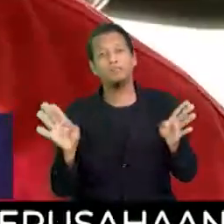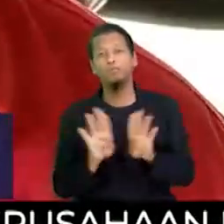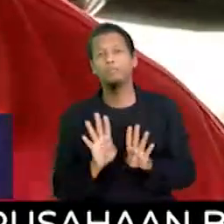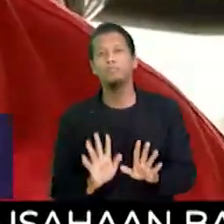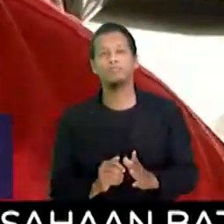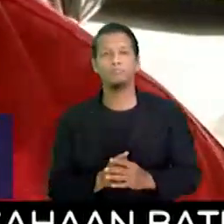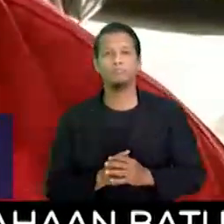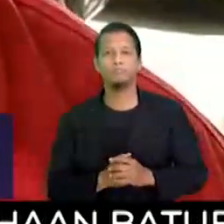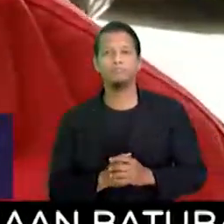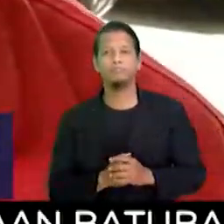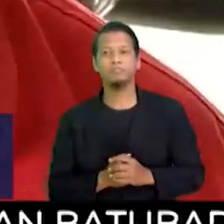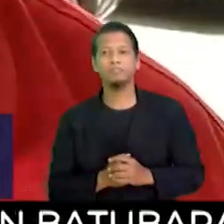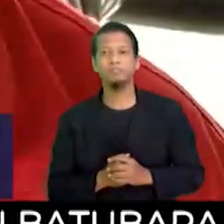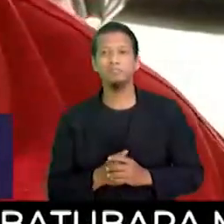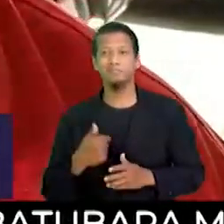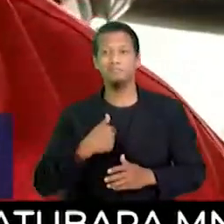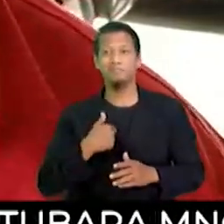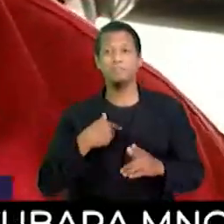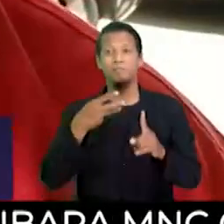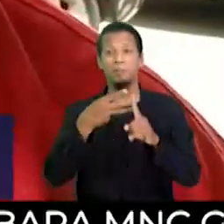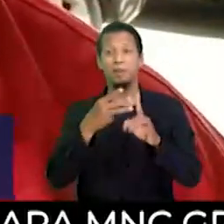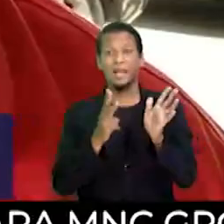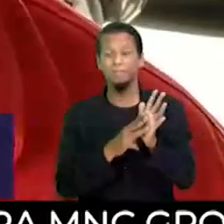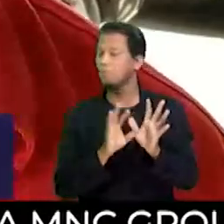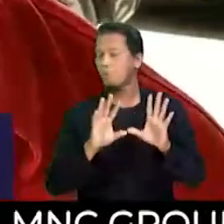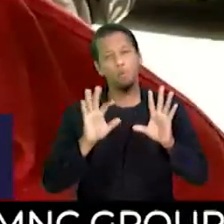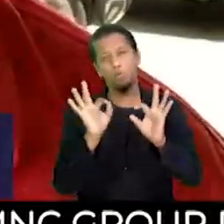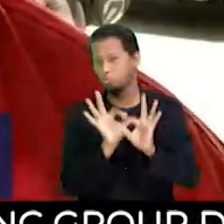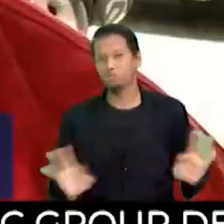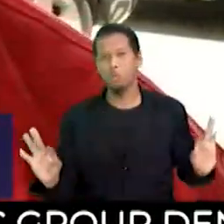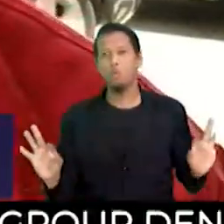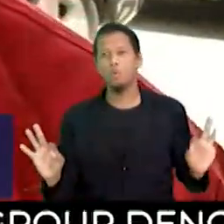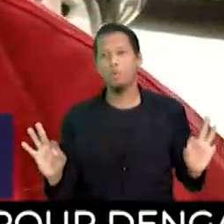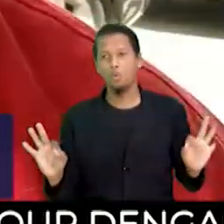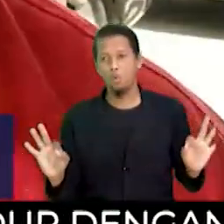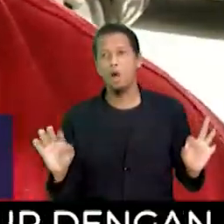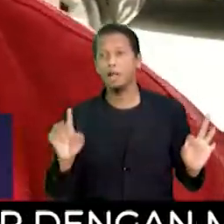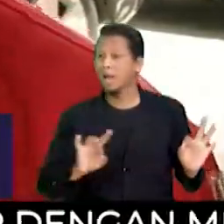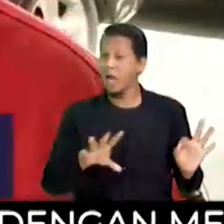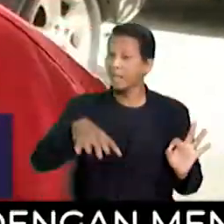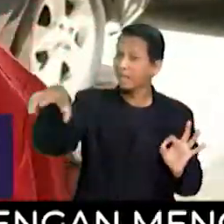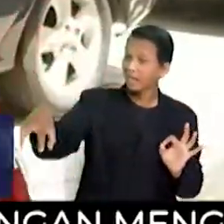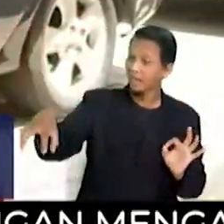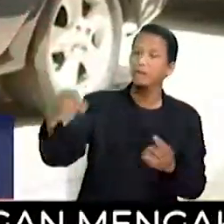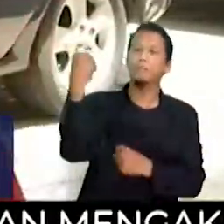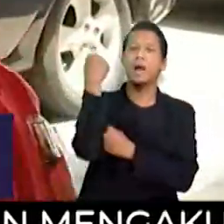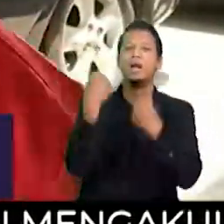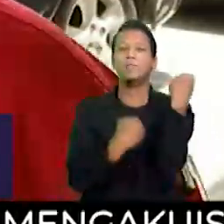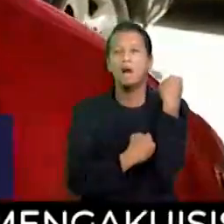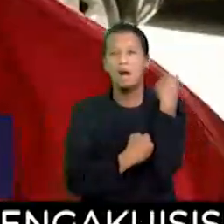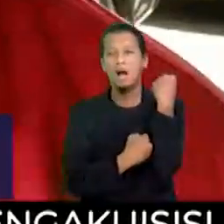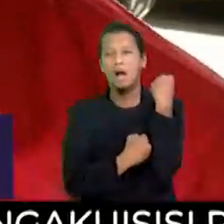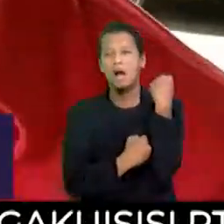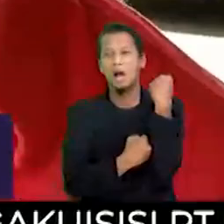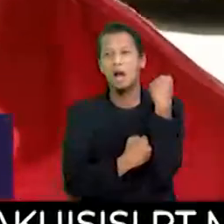Kendaraan di Jambi kosong, jadi sebagian mobil tangki itu jemputnya ada di Palembang, ada di Linggau, ada di Bengkulu gitu. Yang tersedia minyak hari ini